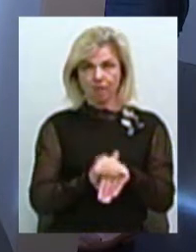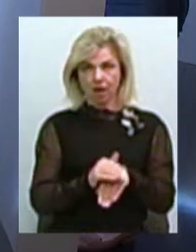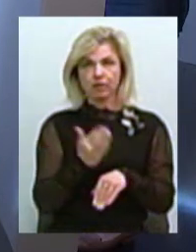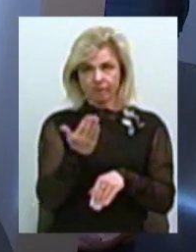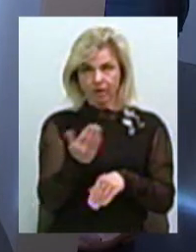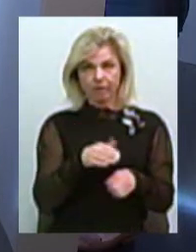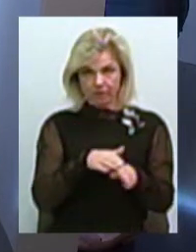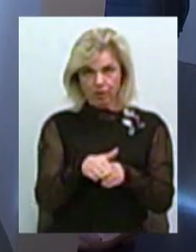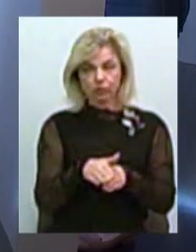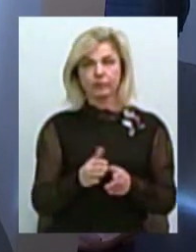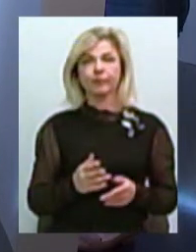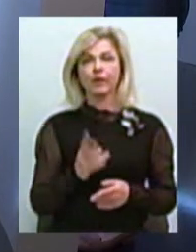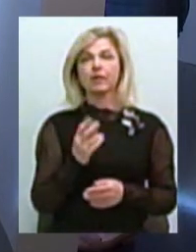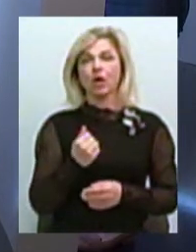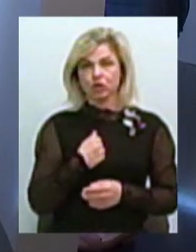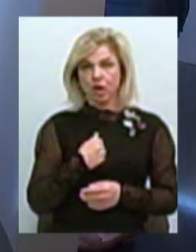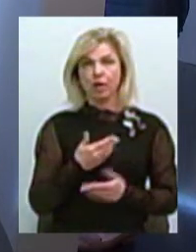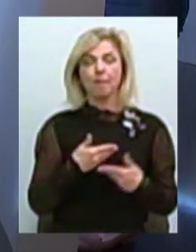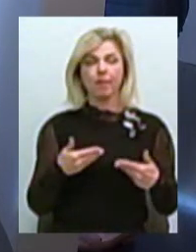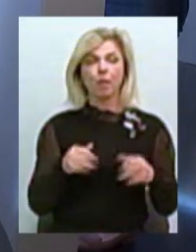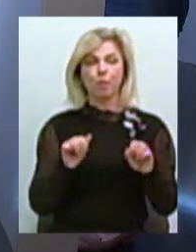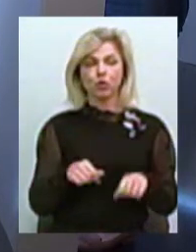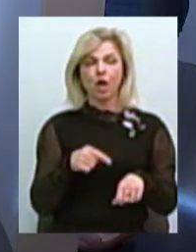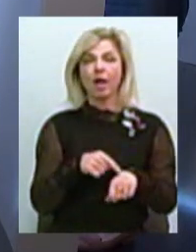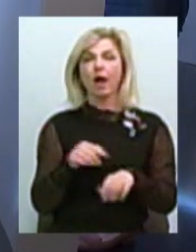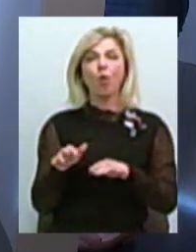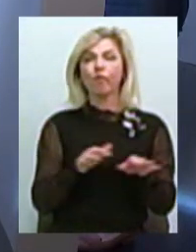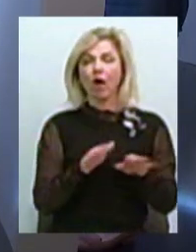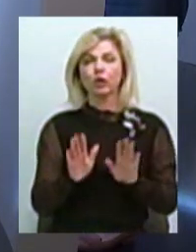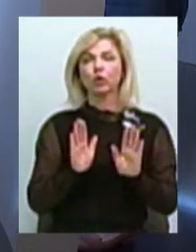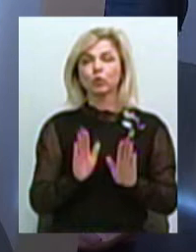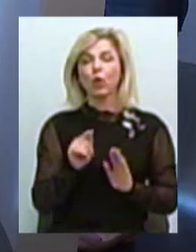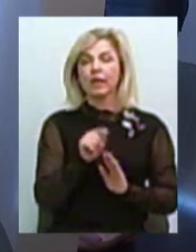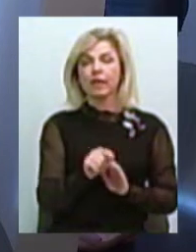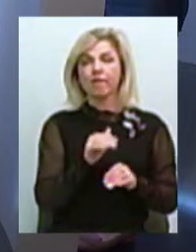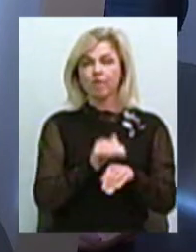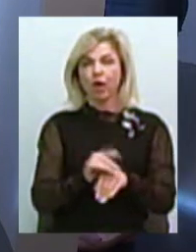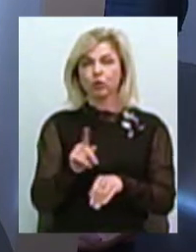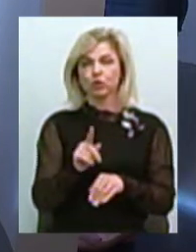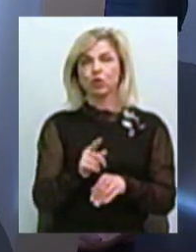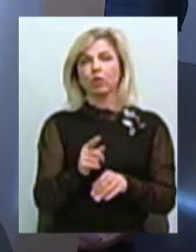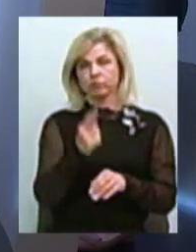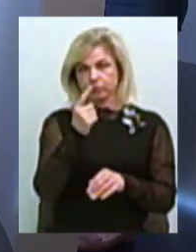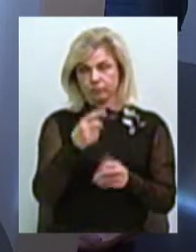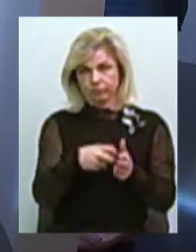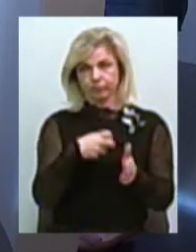зреагували? Так, на жаль, ми можемо реагувати тільки на ті факти, які надходять до нас